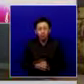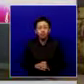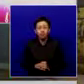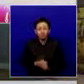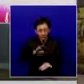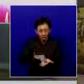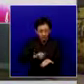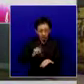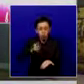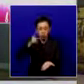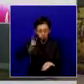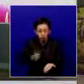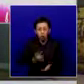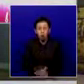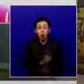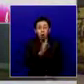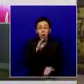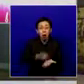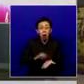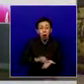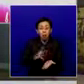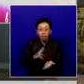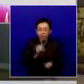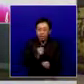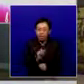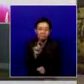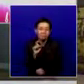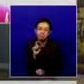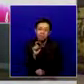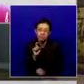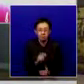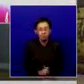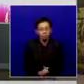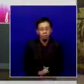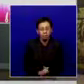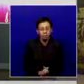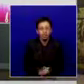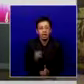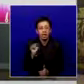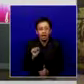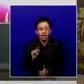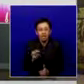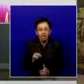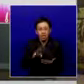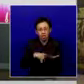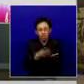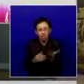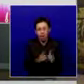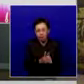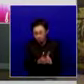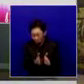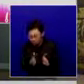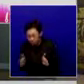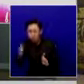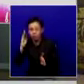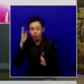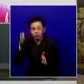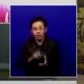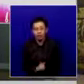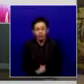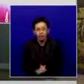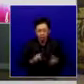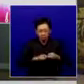Data ถ้าไม่มีอนาคตคุณทำอะไรไม่ได้เลยนี่คือสิ่งที่ต้องเตรียมการต่อไปคราวหน้าเปลี่ยนวิกฤต